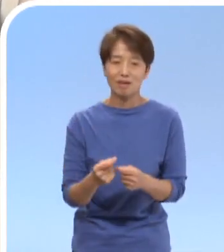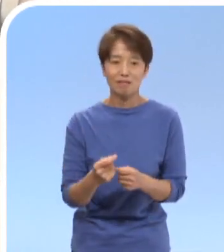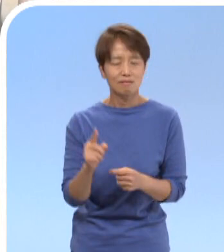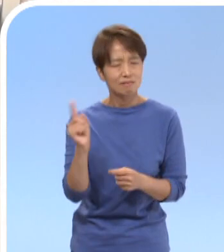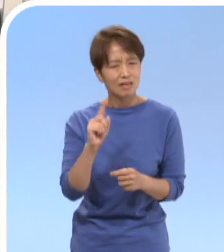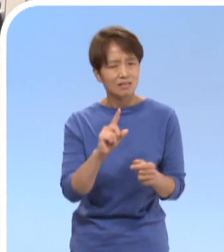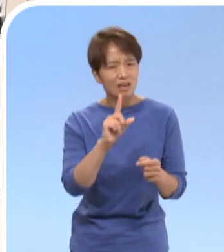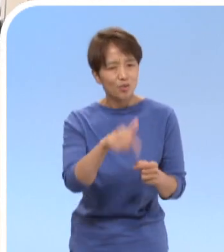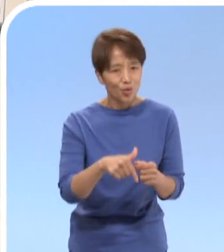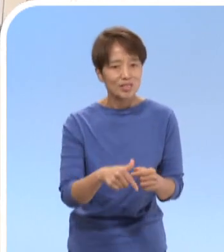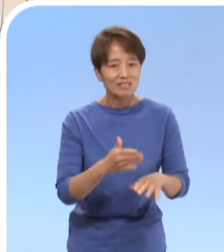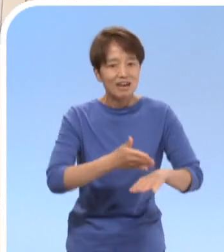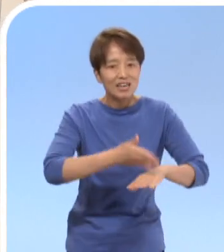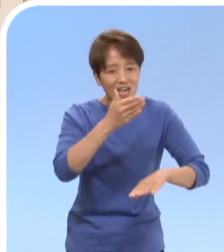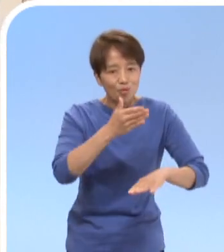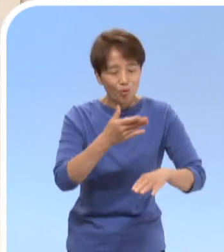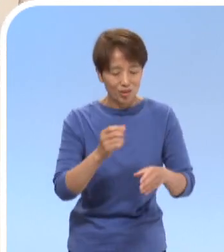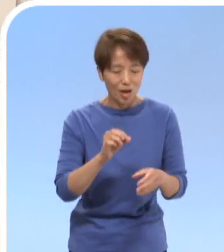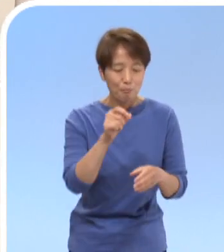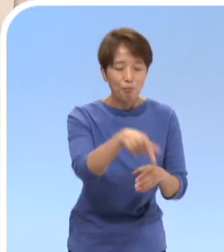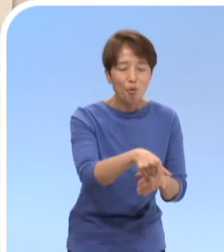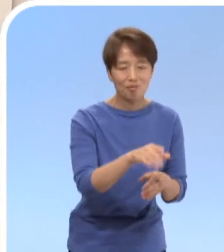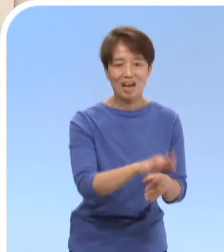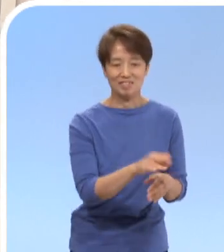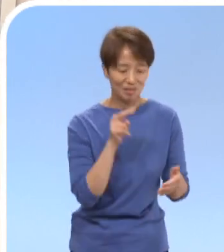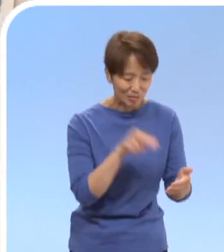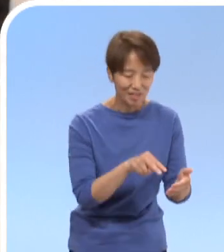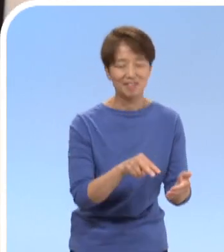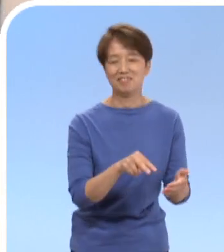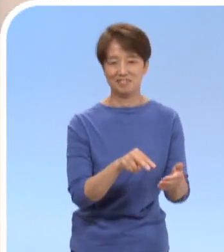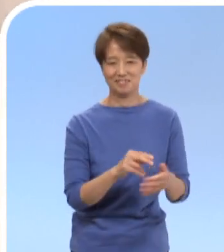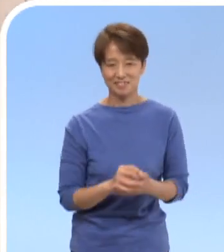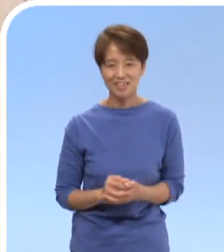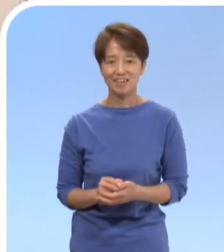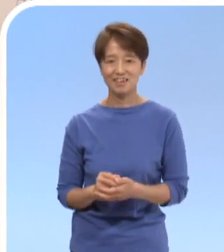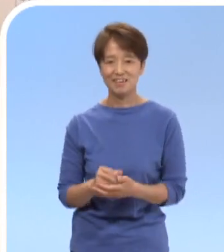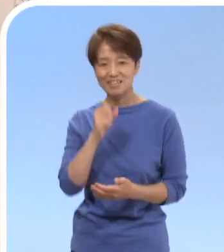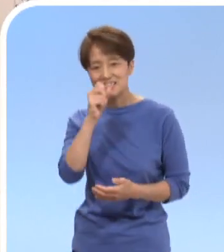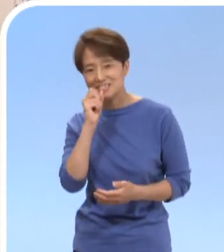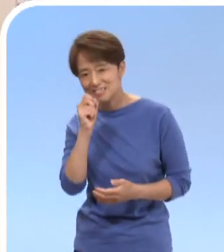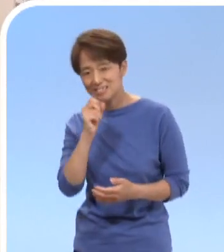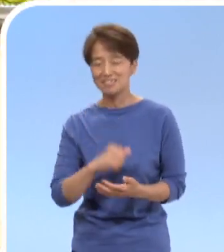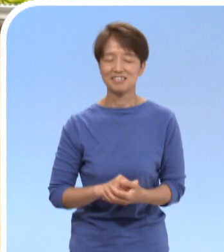何かのね、時にね、ありがとうございますというメモが入ってたことがある。 いやー、素敵。